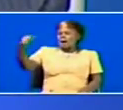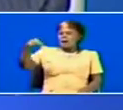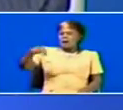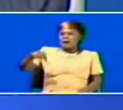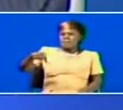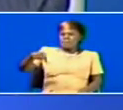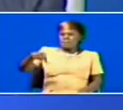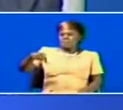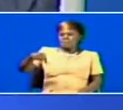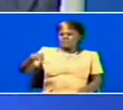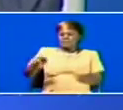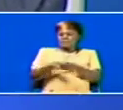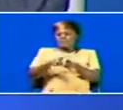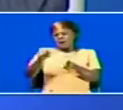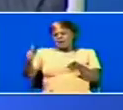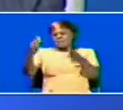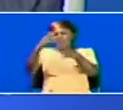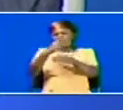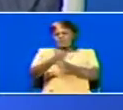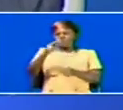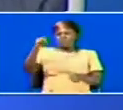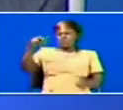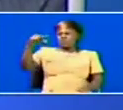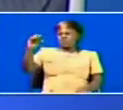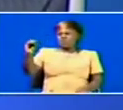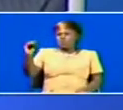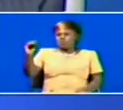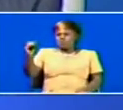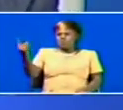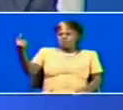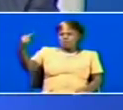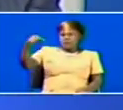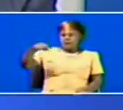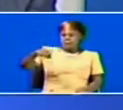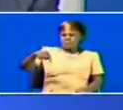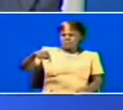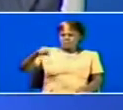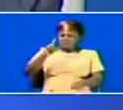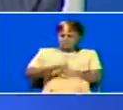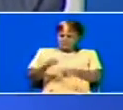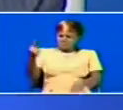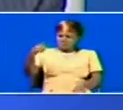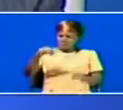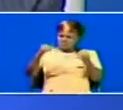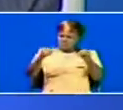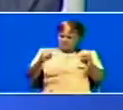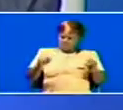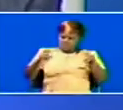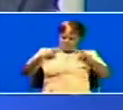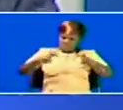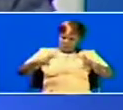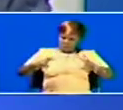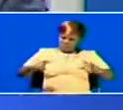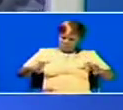pia mashirika yasiyo ya kiserikali yakatokelezea pia. Yalipotokea yakajaribu yakafanya uchunguzi